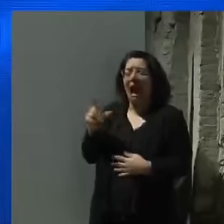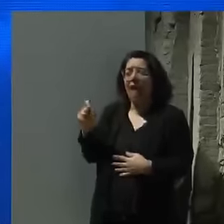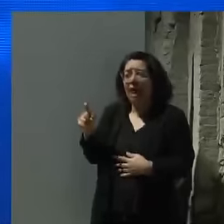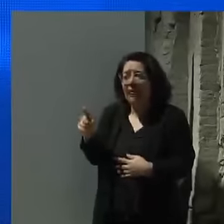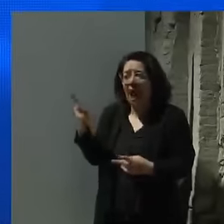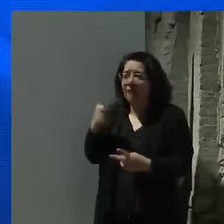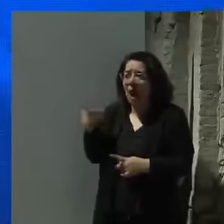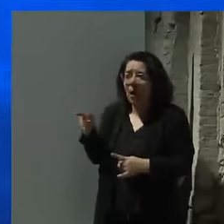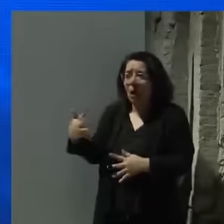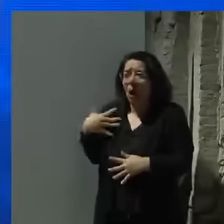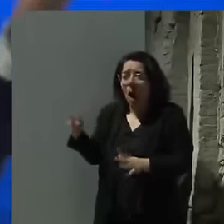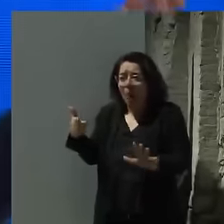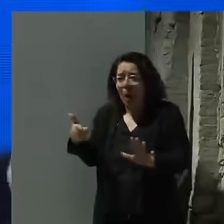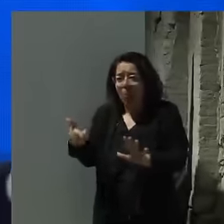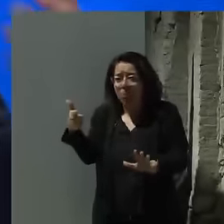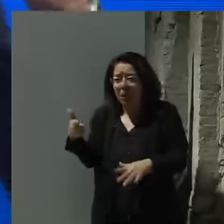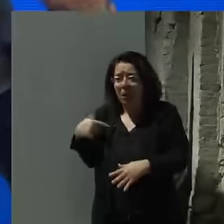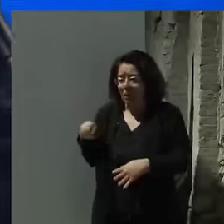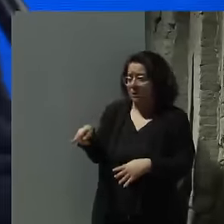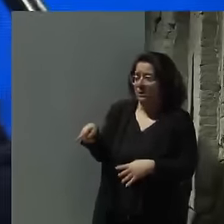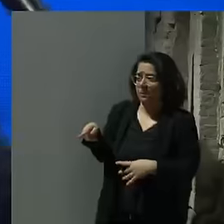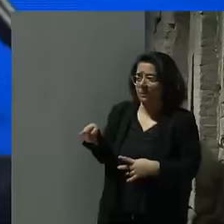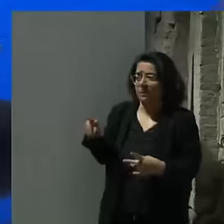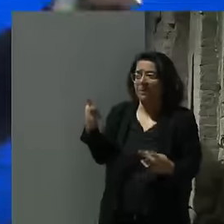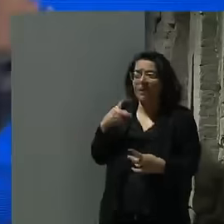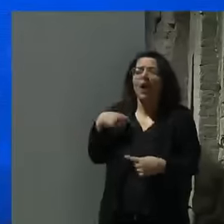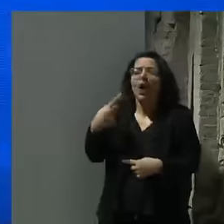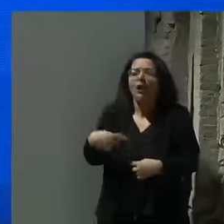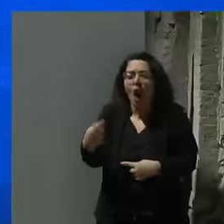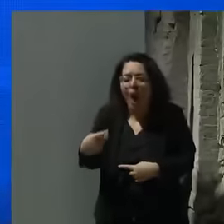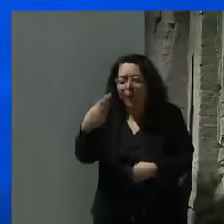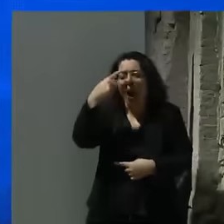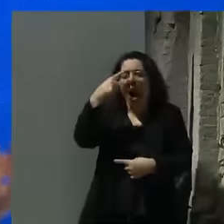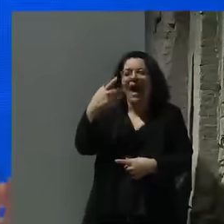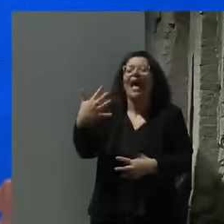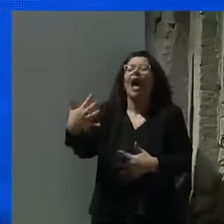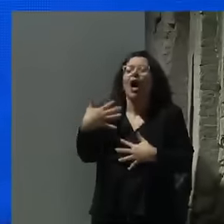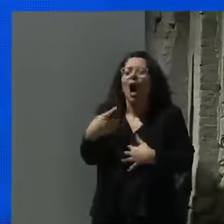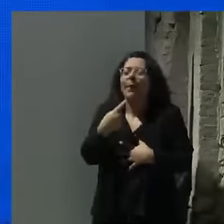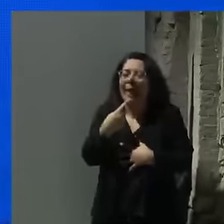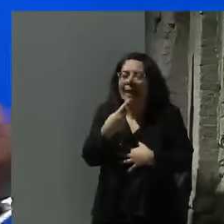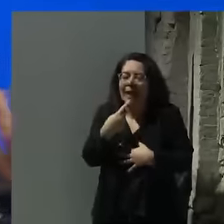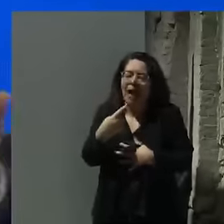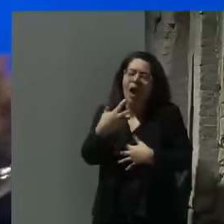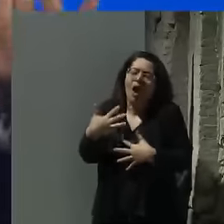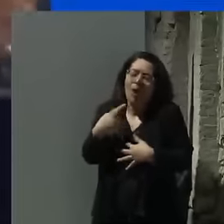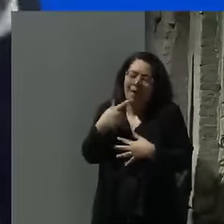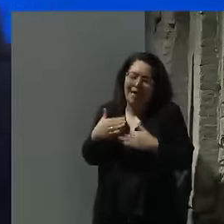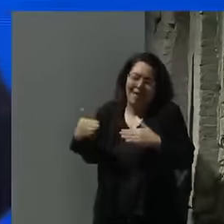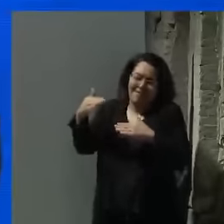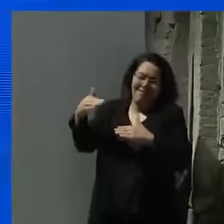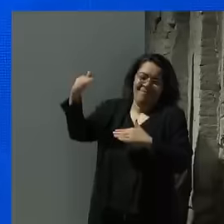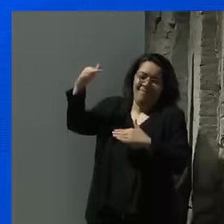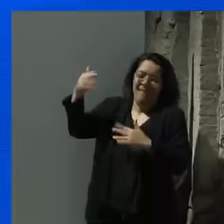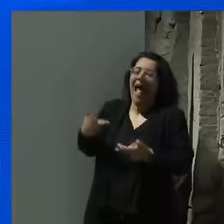Per me il vero responsabile era quello che gli aveva armato la mano, gli aveva insegnato a sparare, aveva fatto entrare le Brigate Rosse, che era Curcio. E intorno ai 13-14